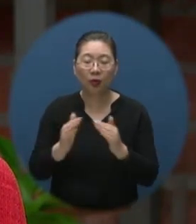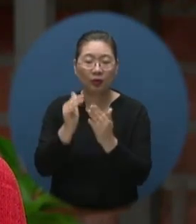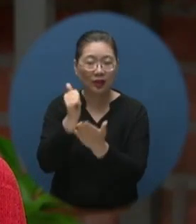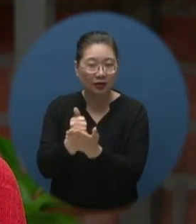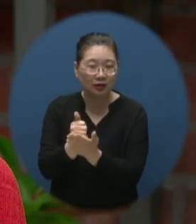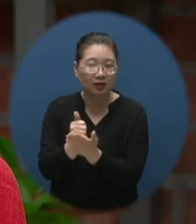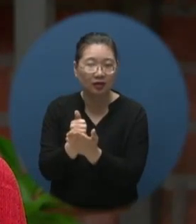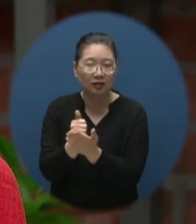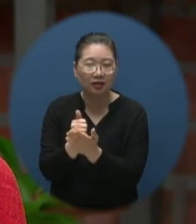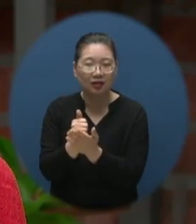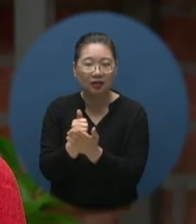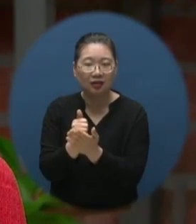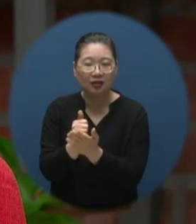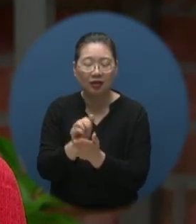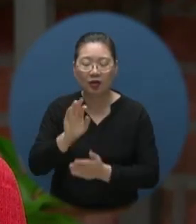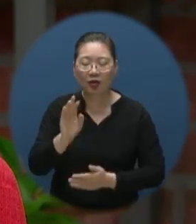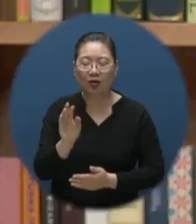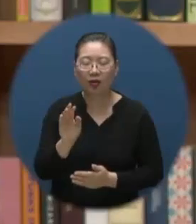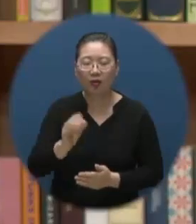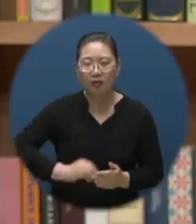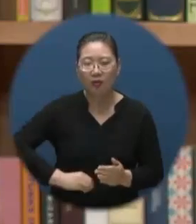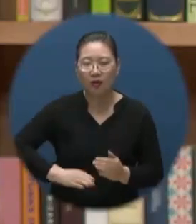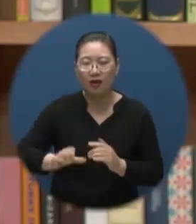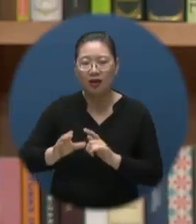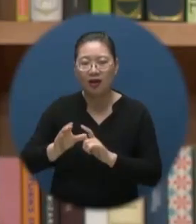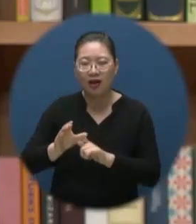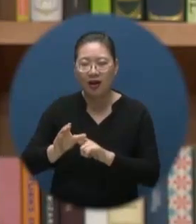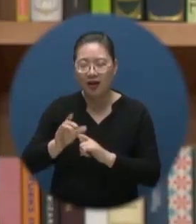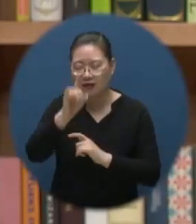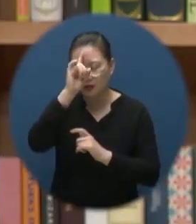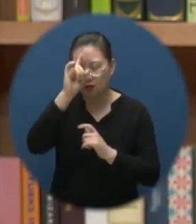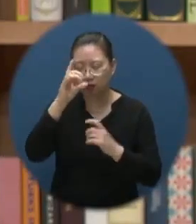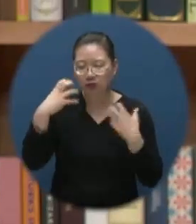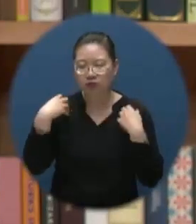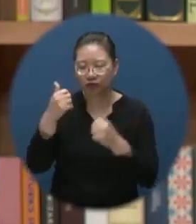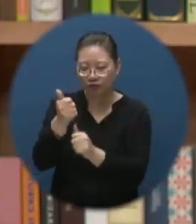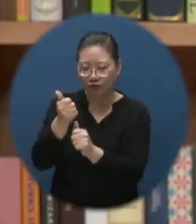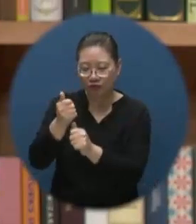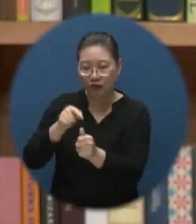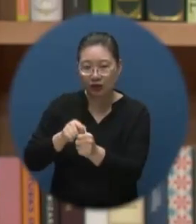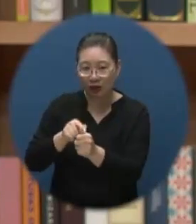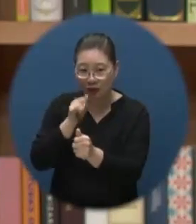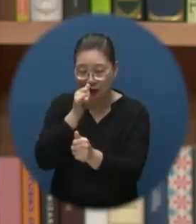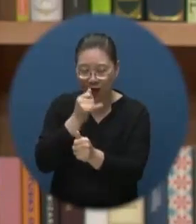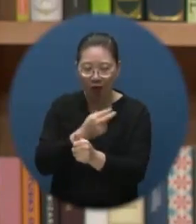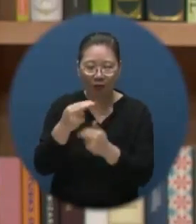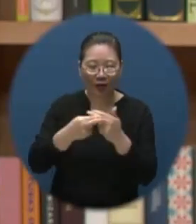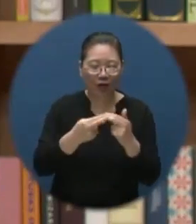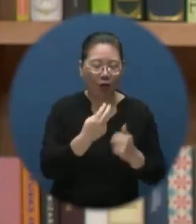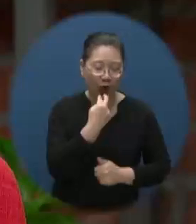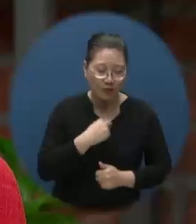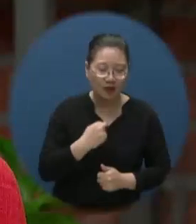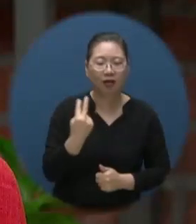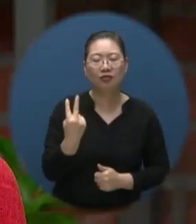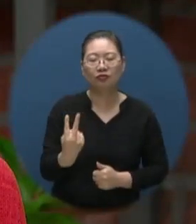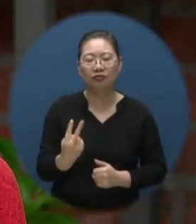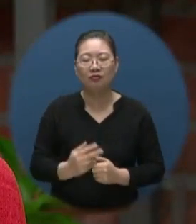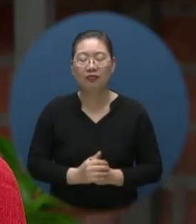원장님이 보사부 차관이셨어요. 정부 차관이 병원의 예. 원장을 겸하는군요. 예.